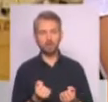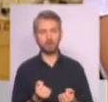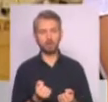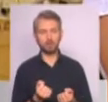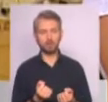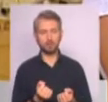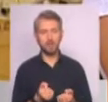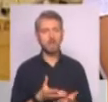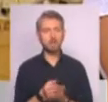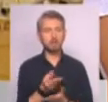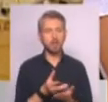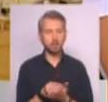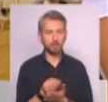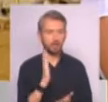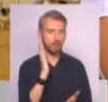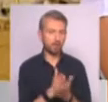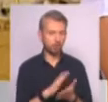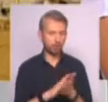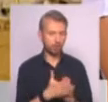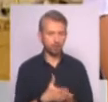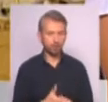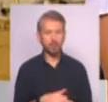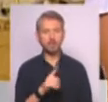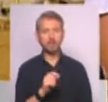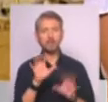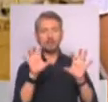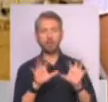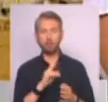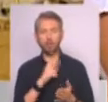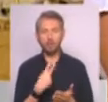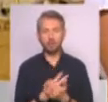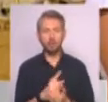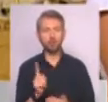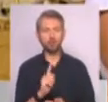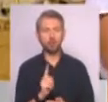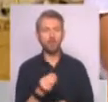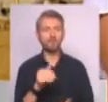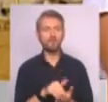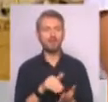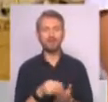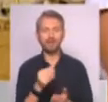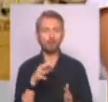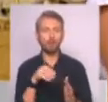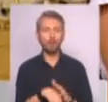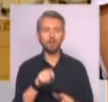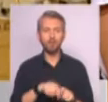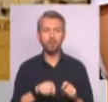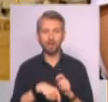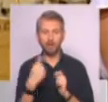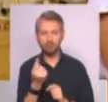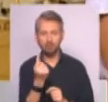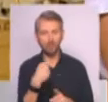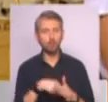і сплачувати по прямому договору. Законом передбачено, що в вартість тарифу входить повірка лічильників,